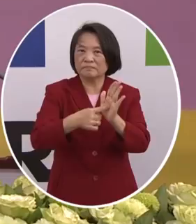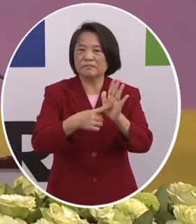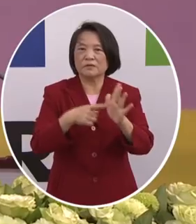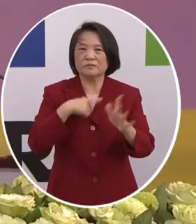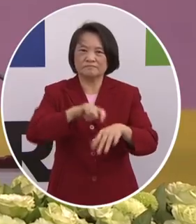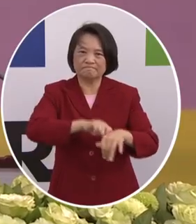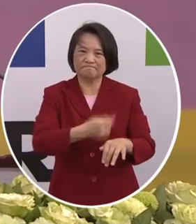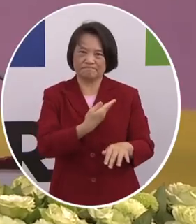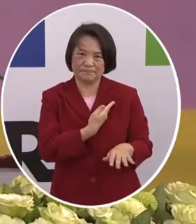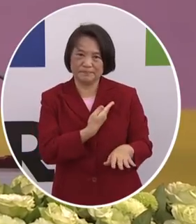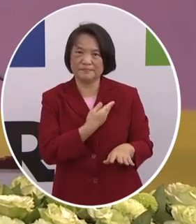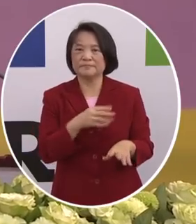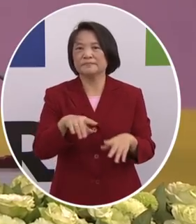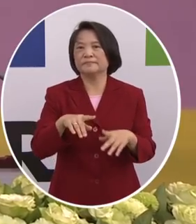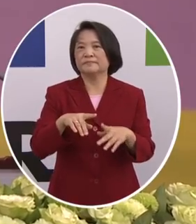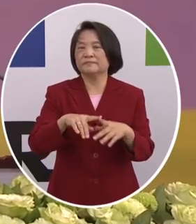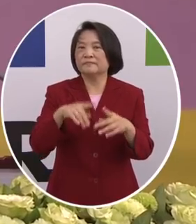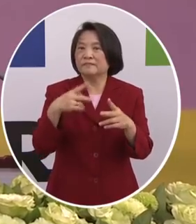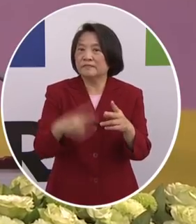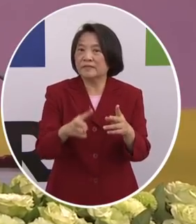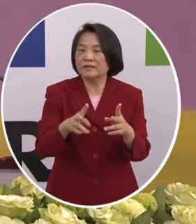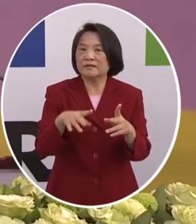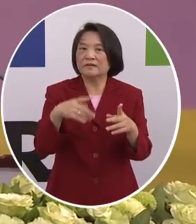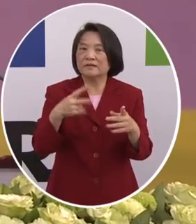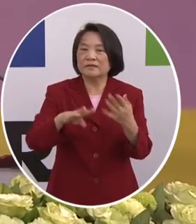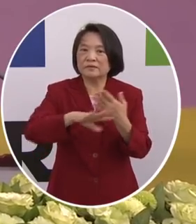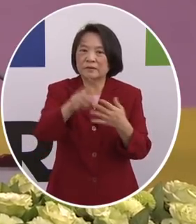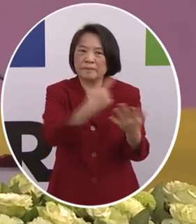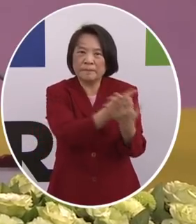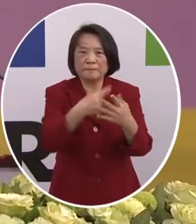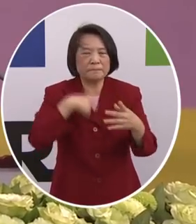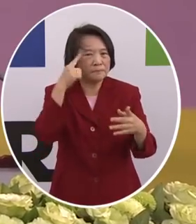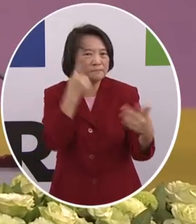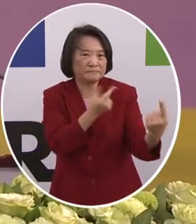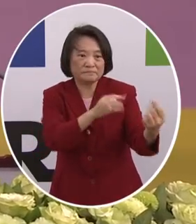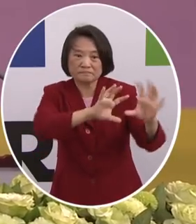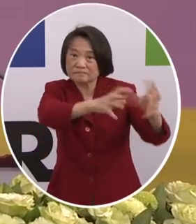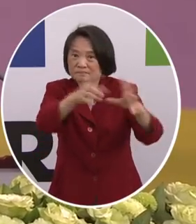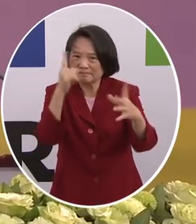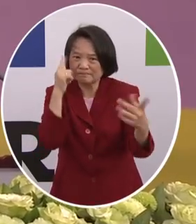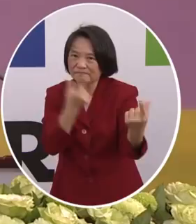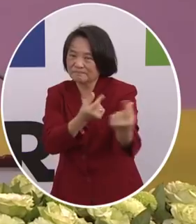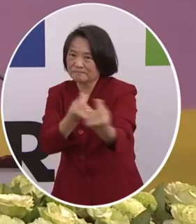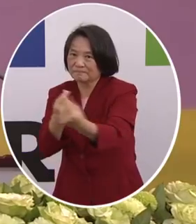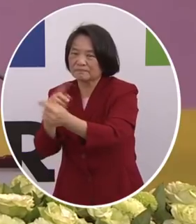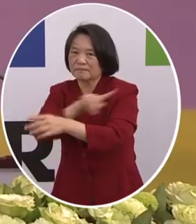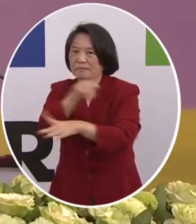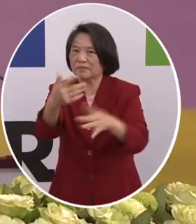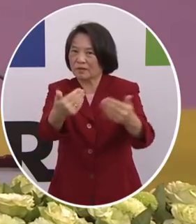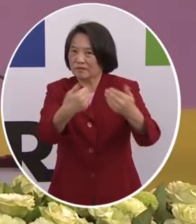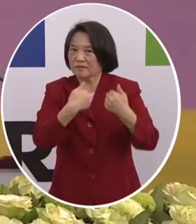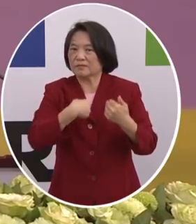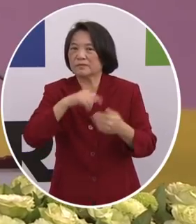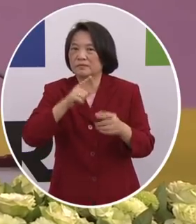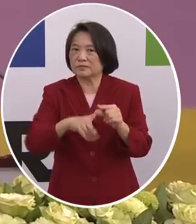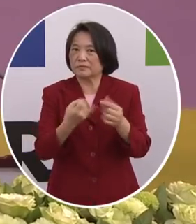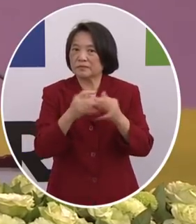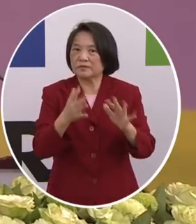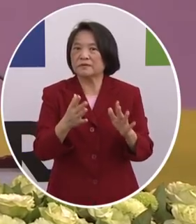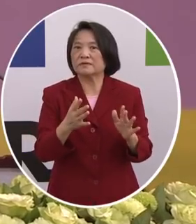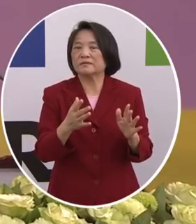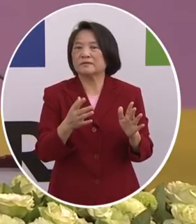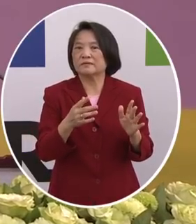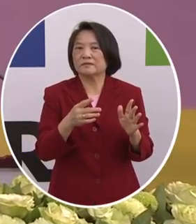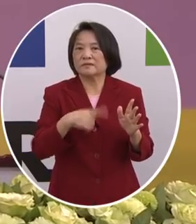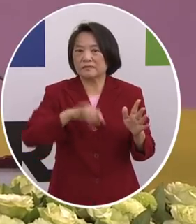性，让越来越多理念相近的国家表达中华民国对中华民